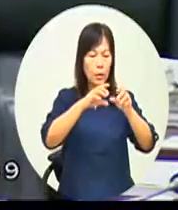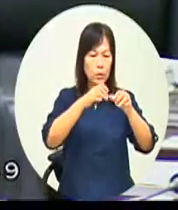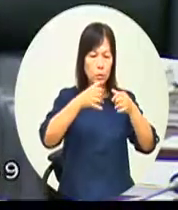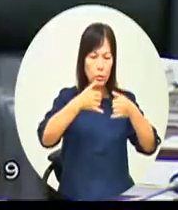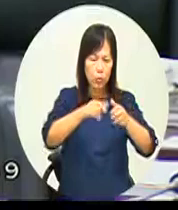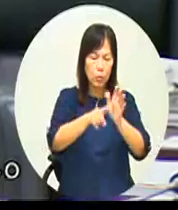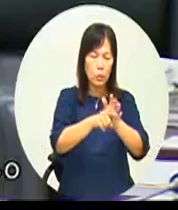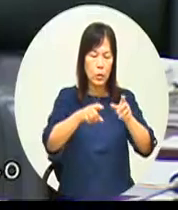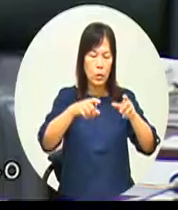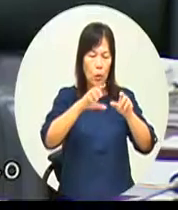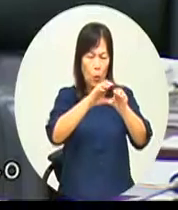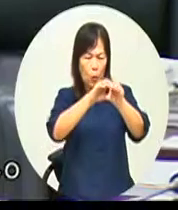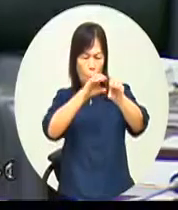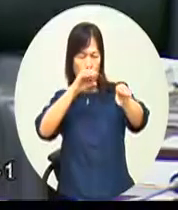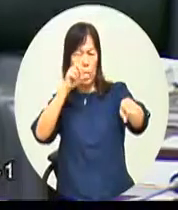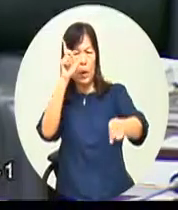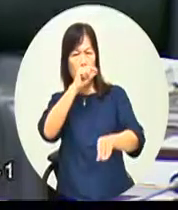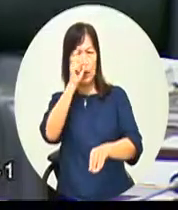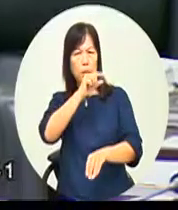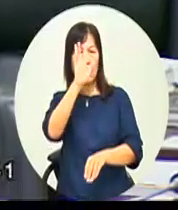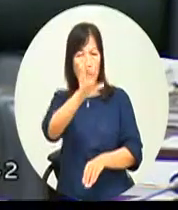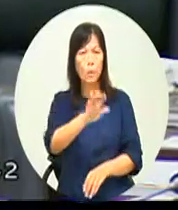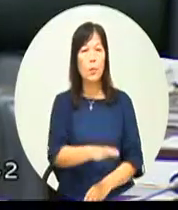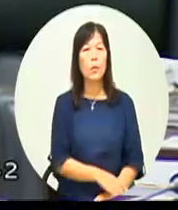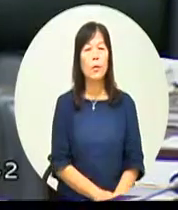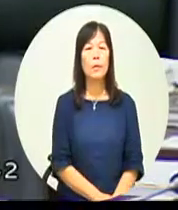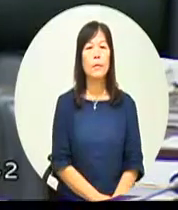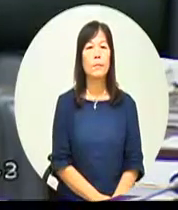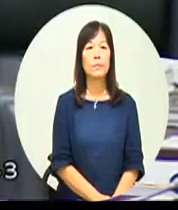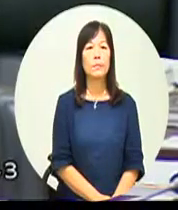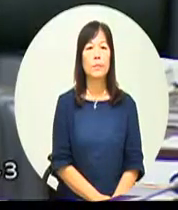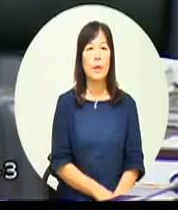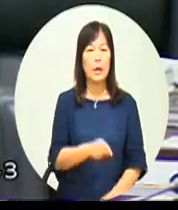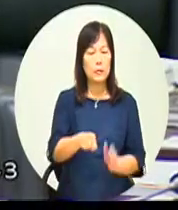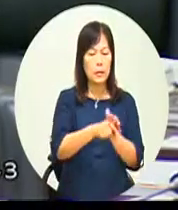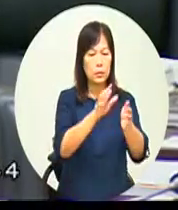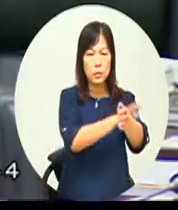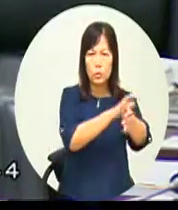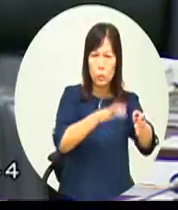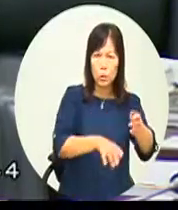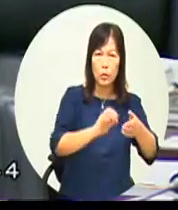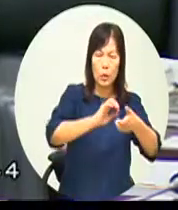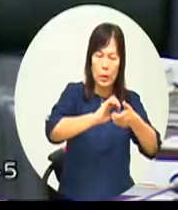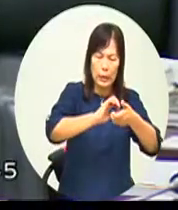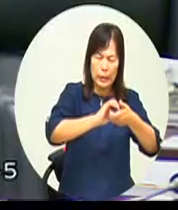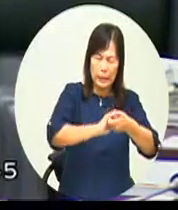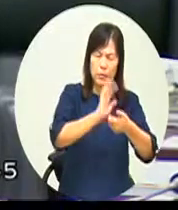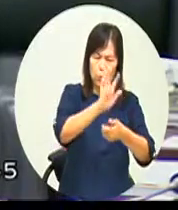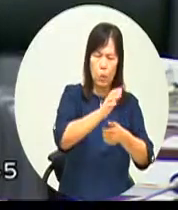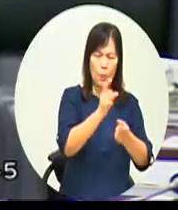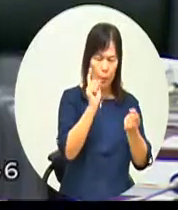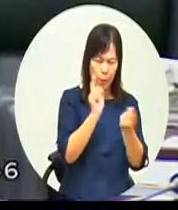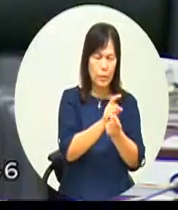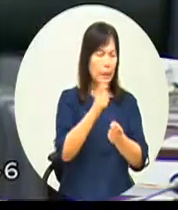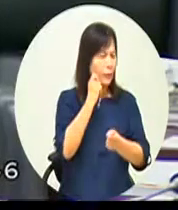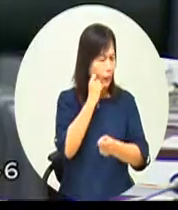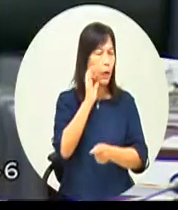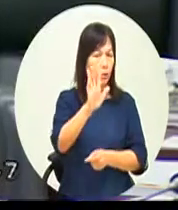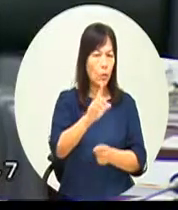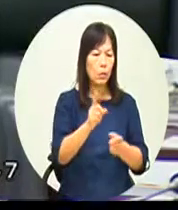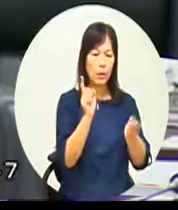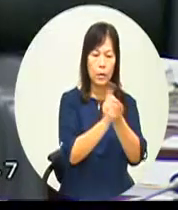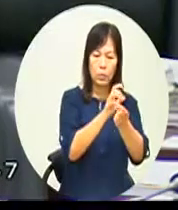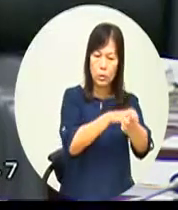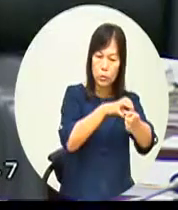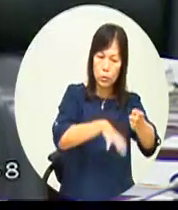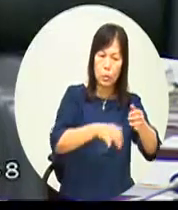状态，时时都要接受塞车的状态，那是左营里面必然的痛。所以对左营的民众来讲，